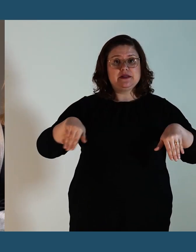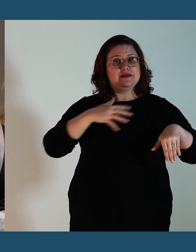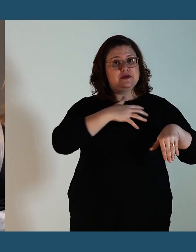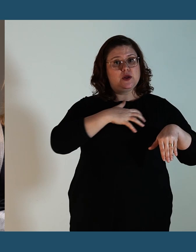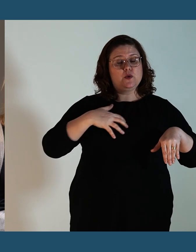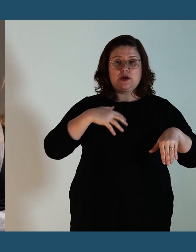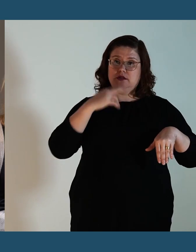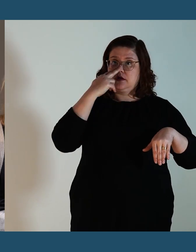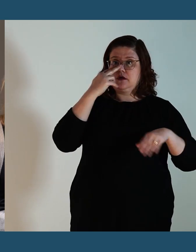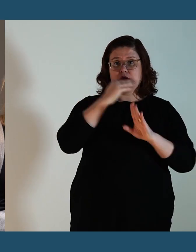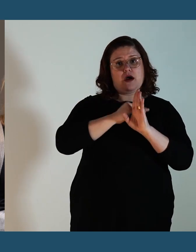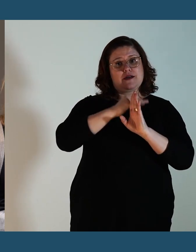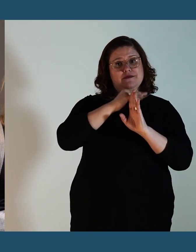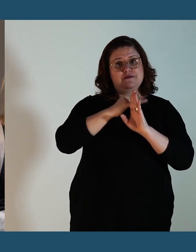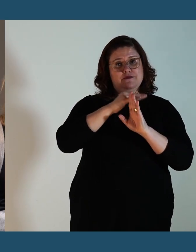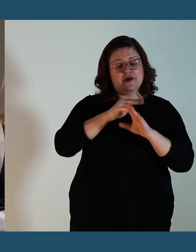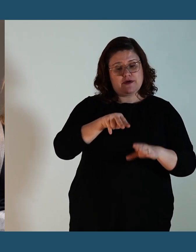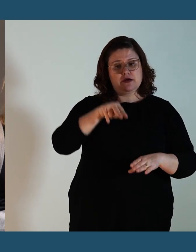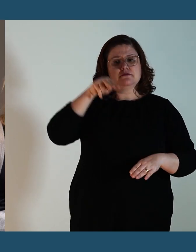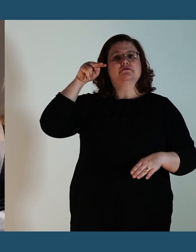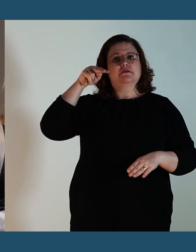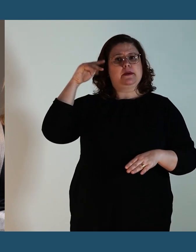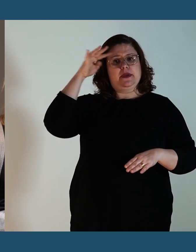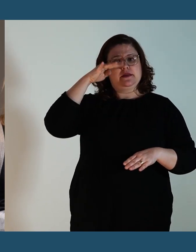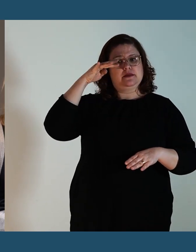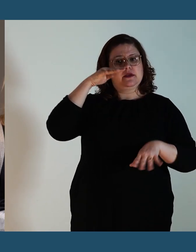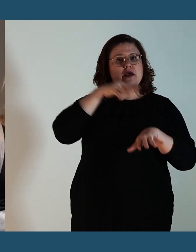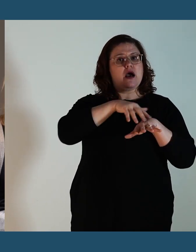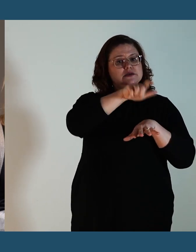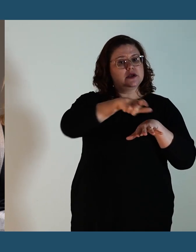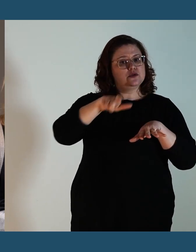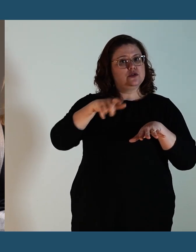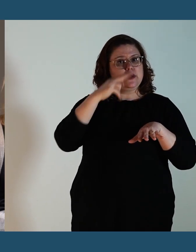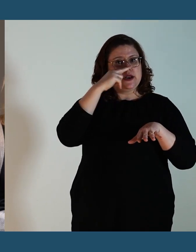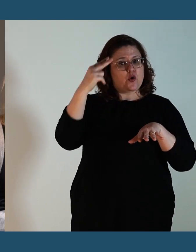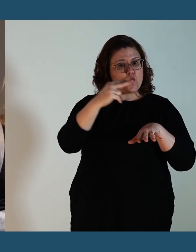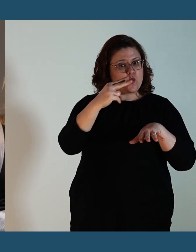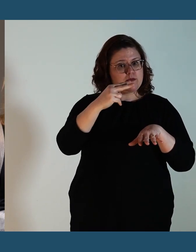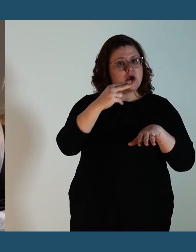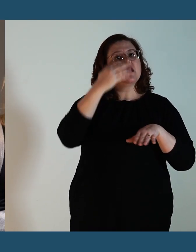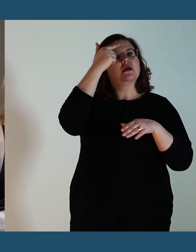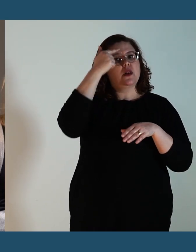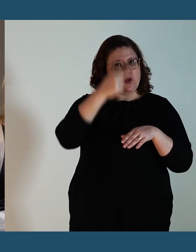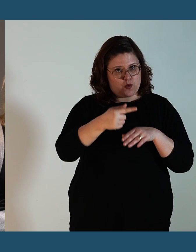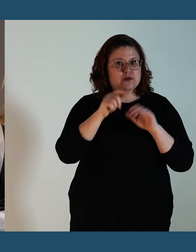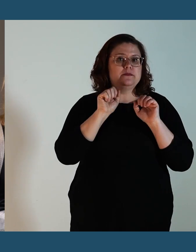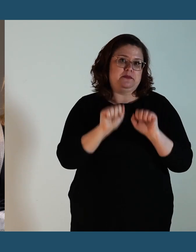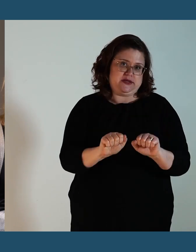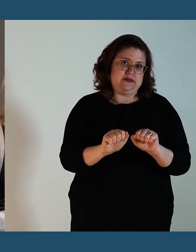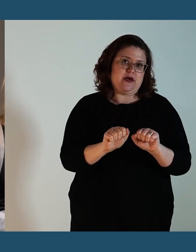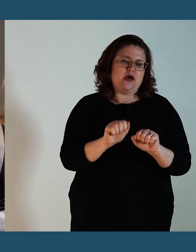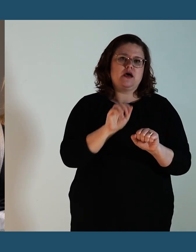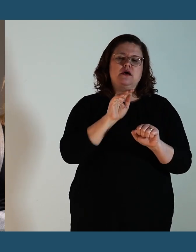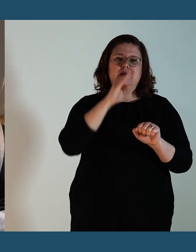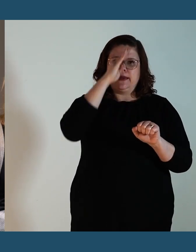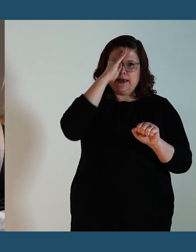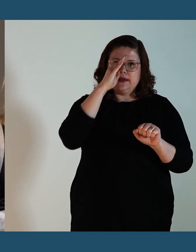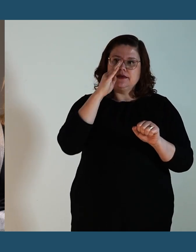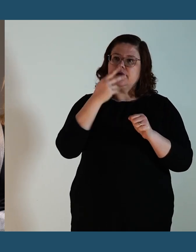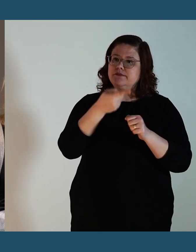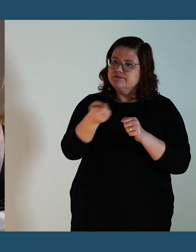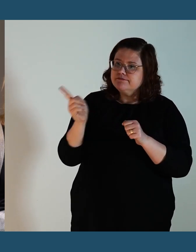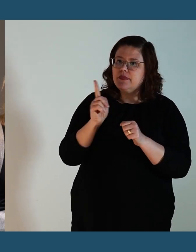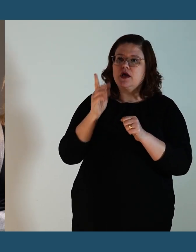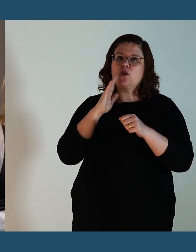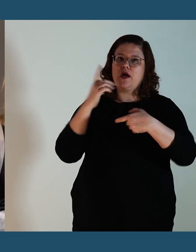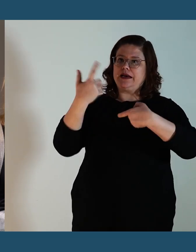ulkopuolella helikopteriperspektiivistä, niin kyllähän asiantuntijoiden näkemyksiin pitää luottaa ja niiden ihmisten mielipiteeseen,